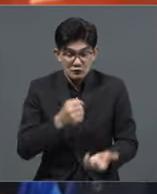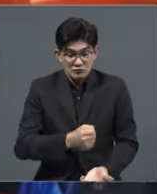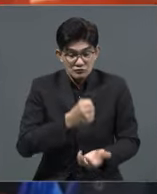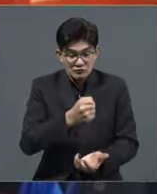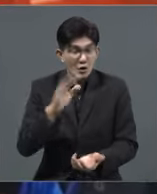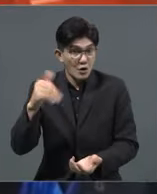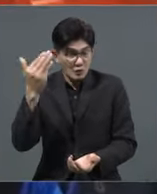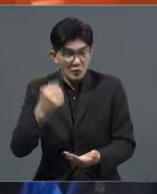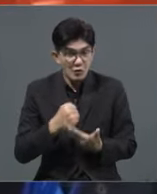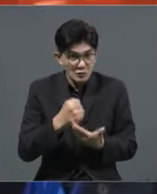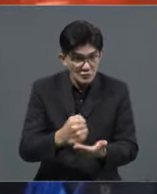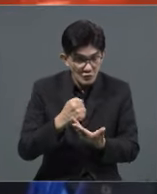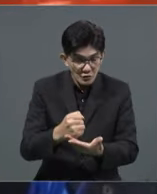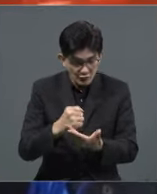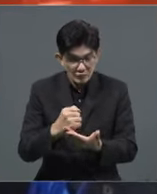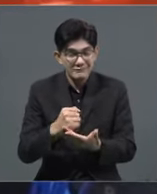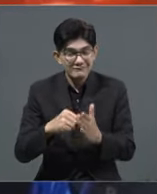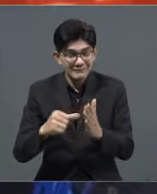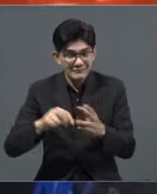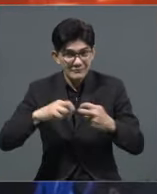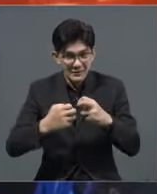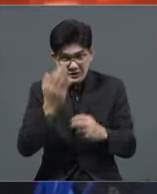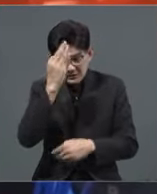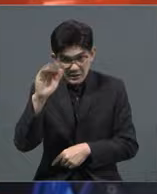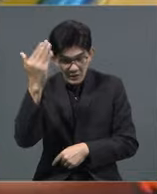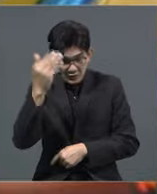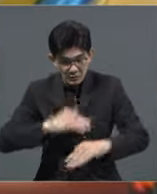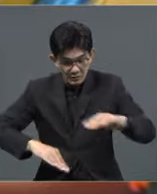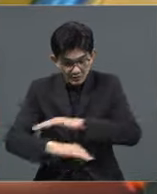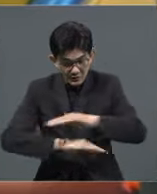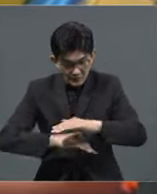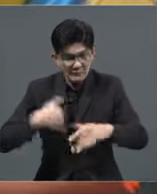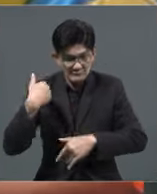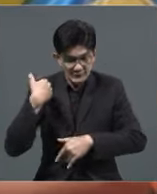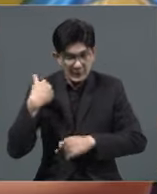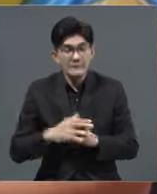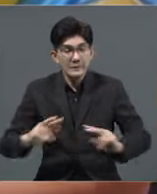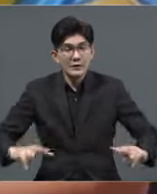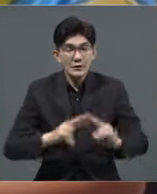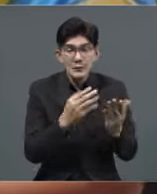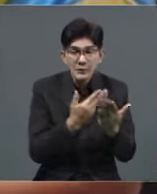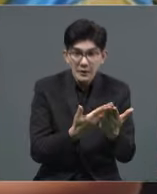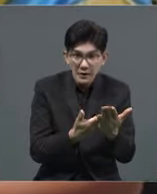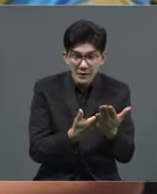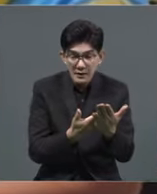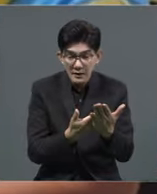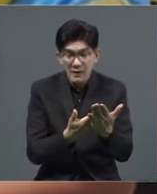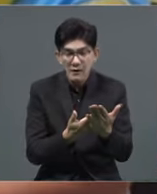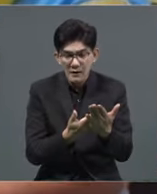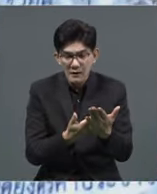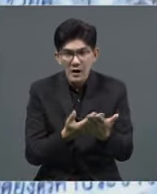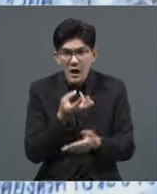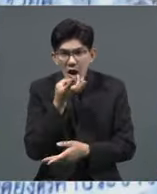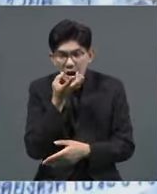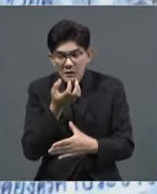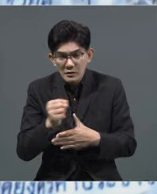มาก่อนเพื่อเป็นการซอยเหลือเฉพาะหน้าอันนี้เป็นการเบื้องต้นก็ได้รับการสนับสนุนจากทางกระทรวงการคลังเนาะค่ะก็มีข่าวสาร